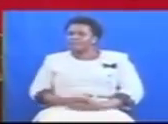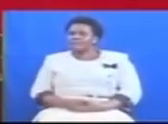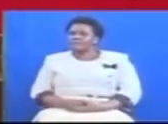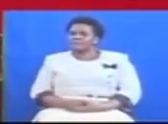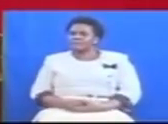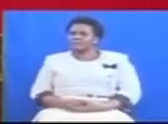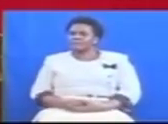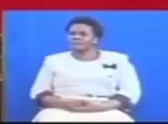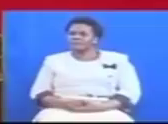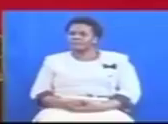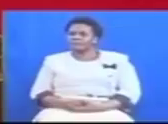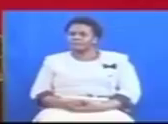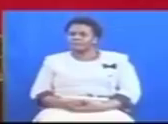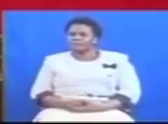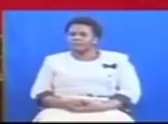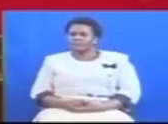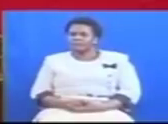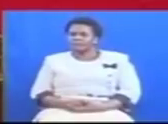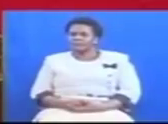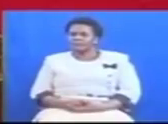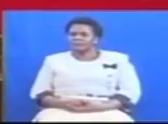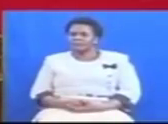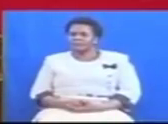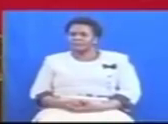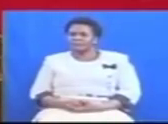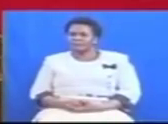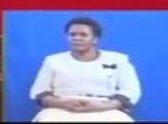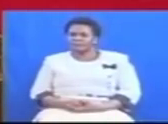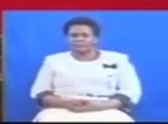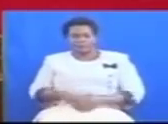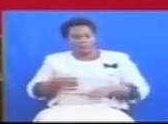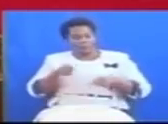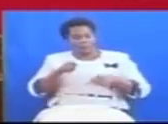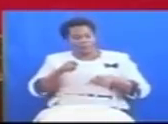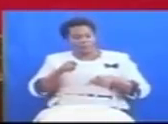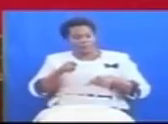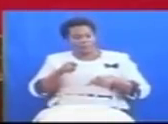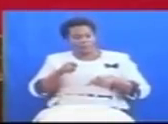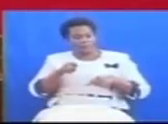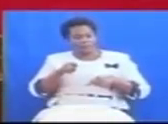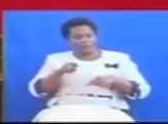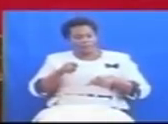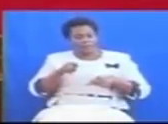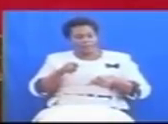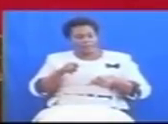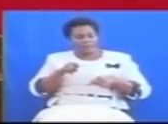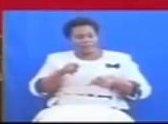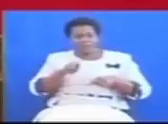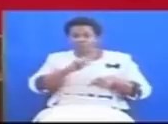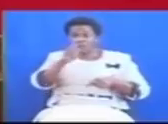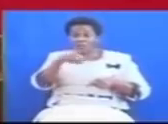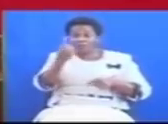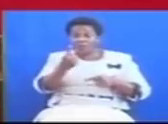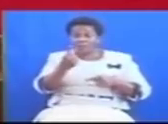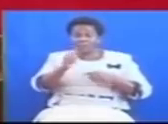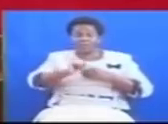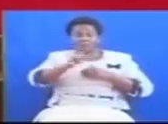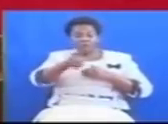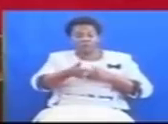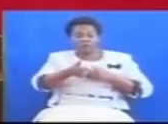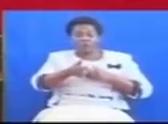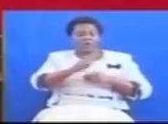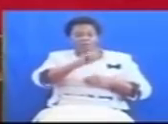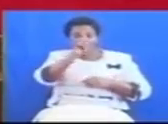mheshimiwa Mwamoto, mbunge wa jimbo la Kilolo. Swali la kwanza ameuliza kwa niaba ya mheshimiwa Profesa Norman kwamba kama ni lini